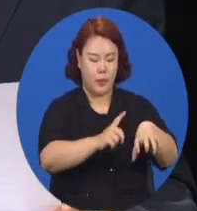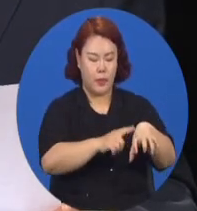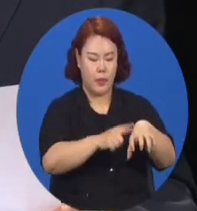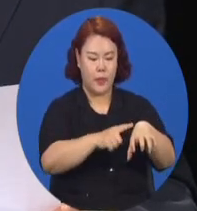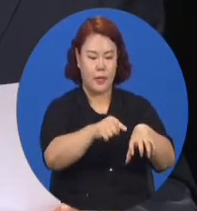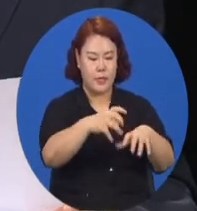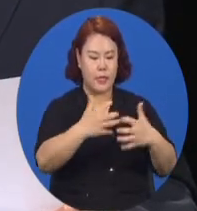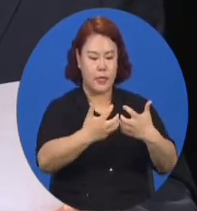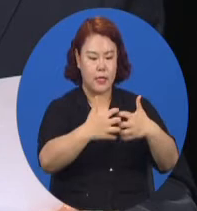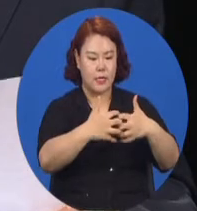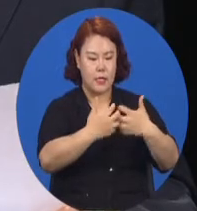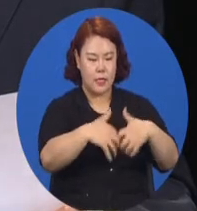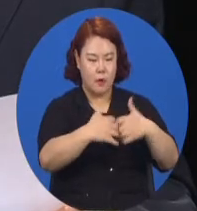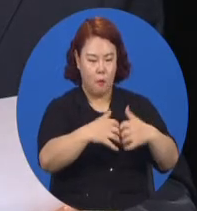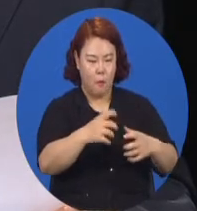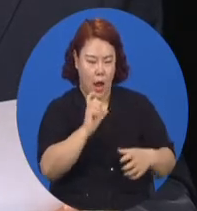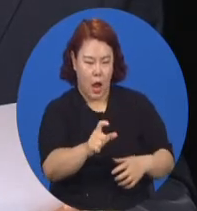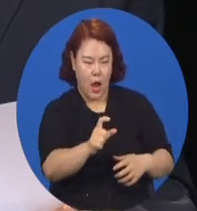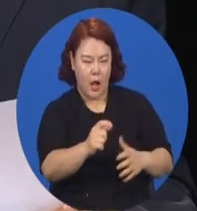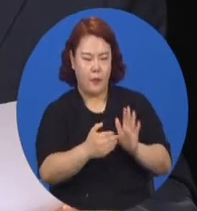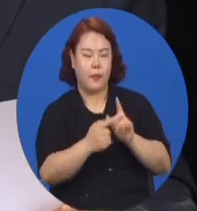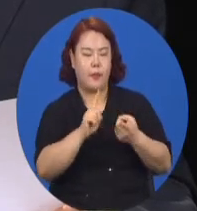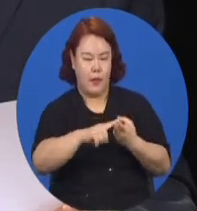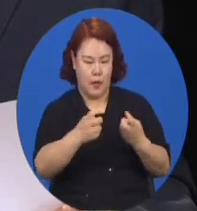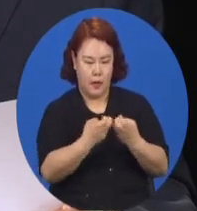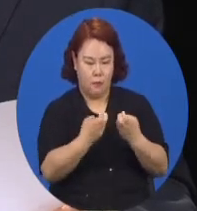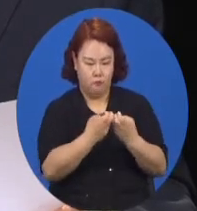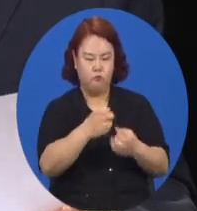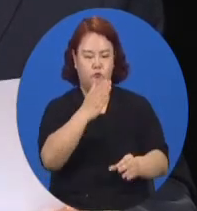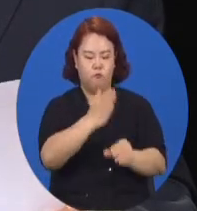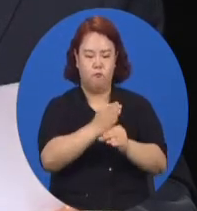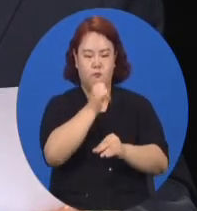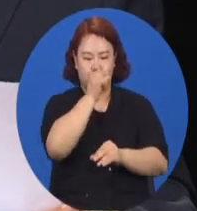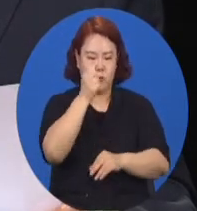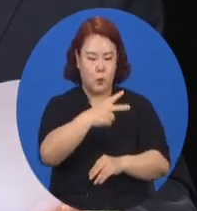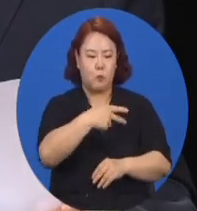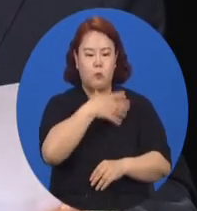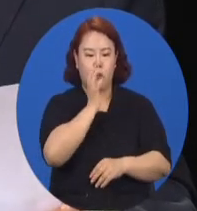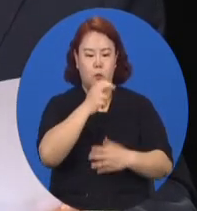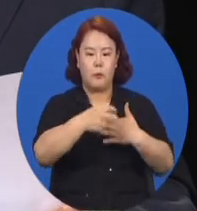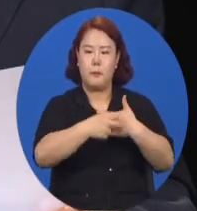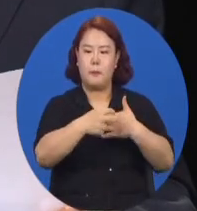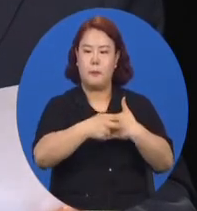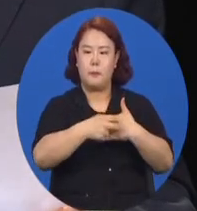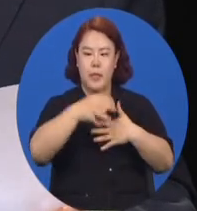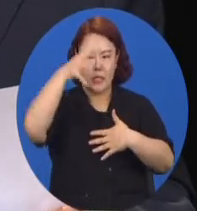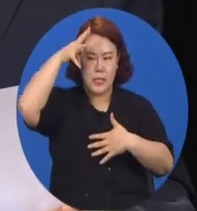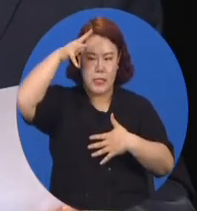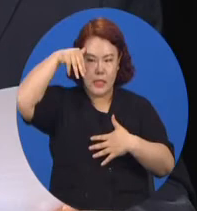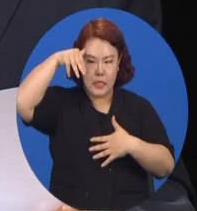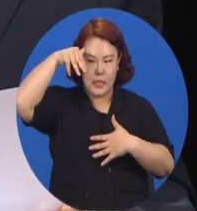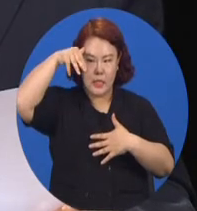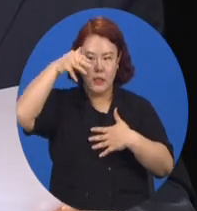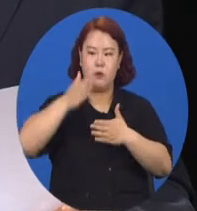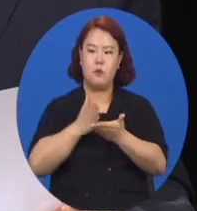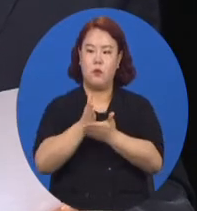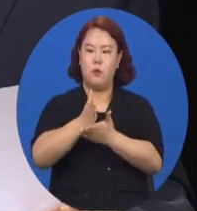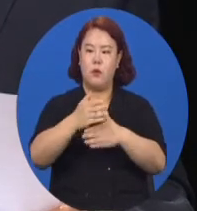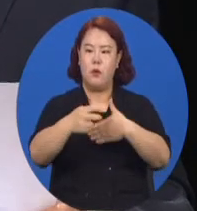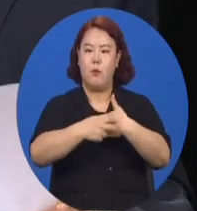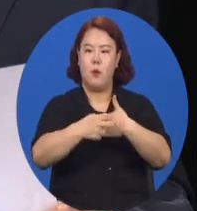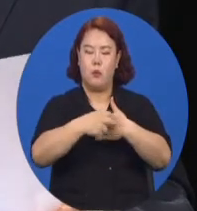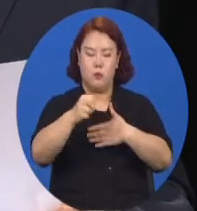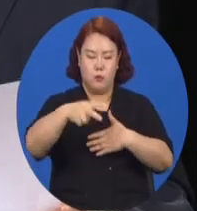강화해서 잘 대응을 하고 있습니다. 그리고 지금 노인병원에 이 치매 전문 병동과 또